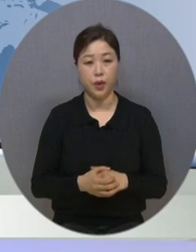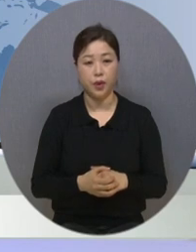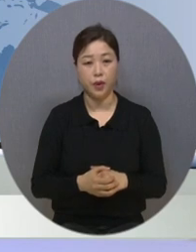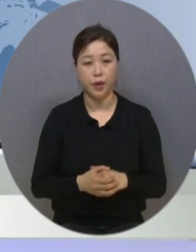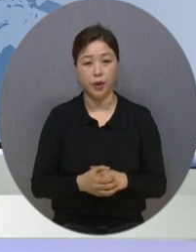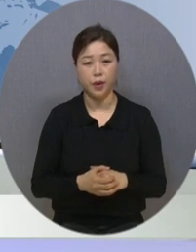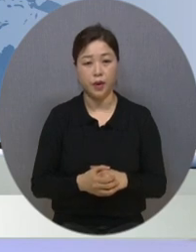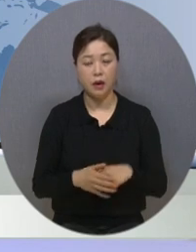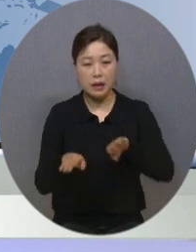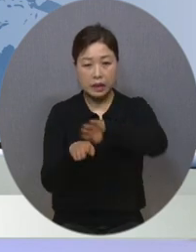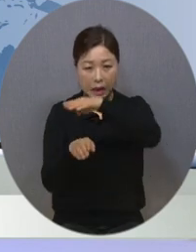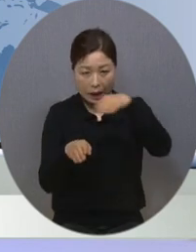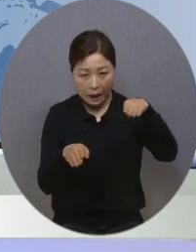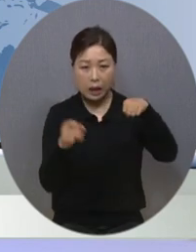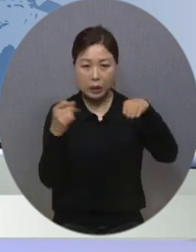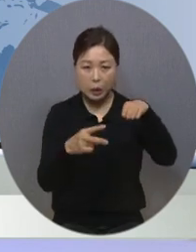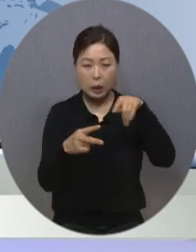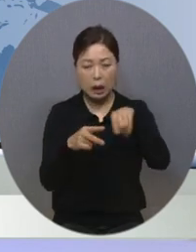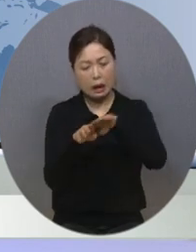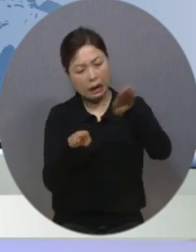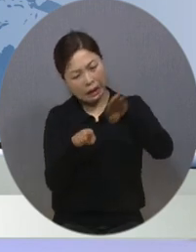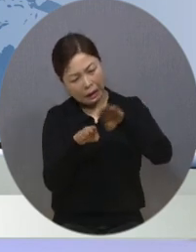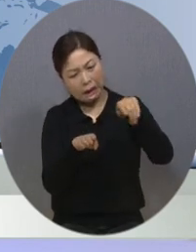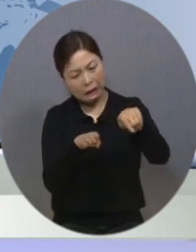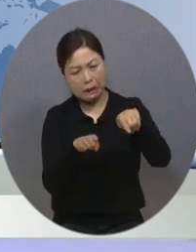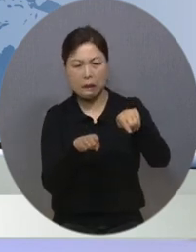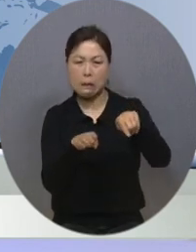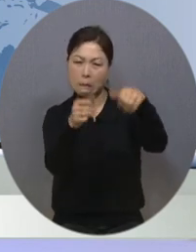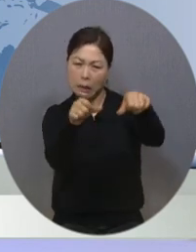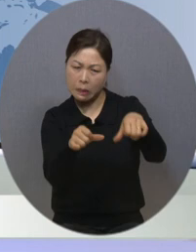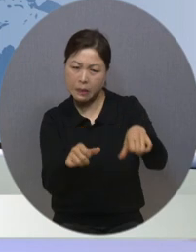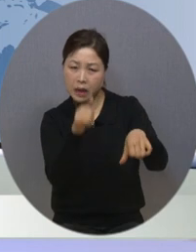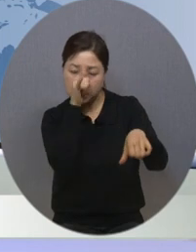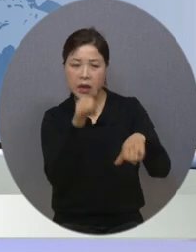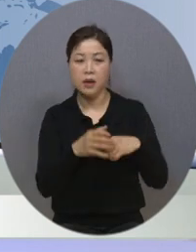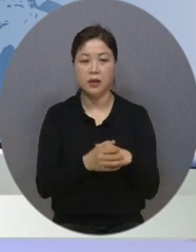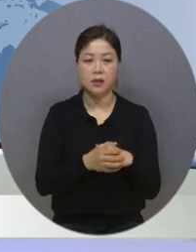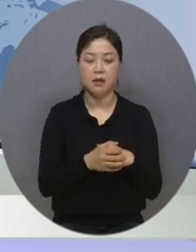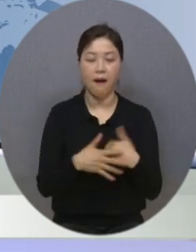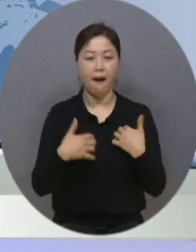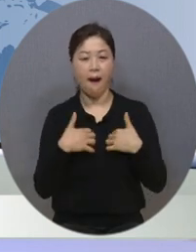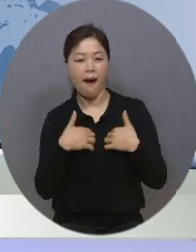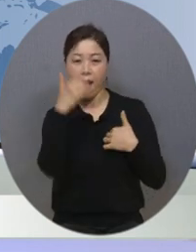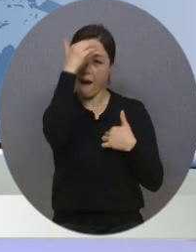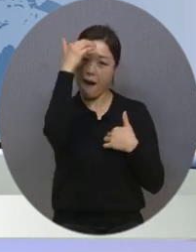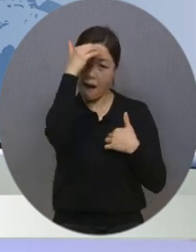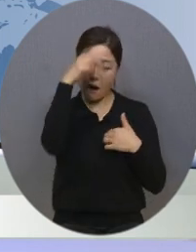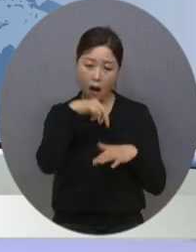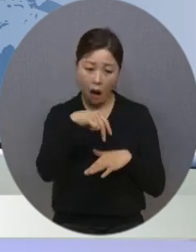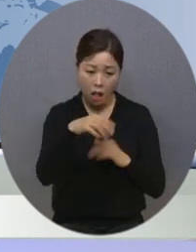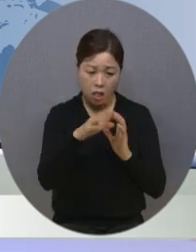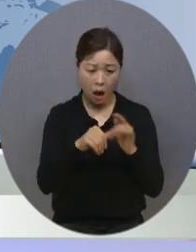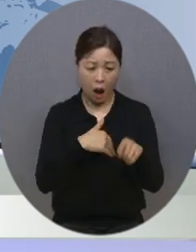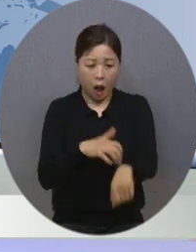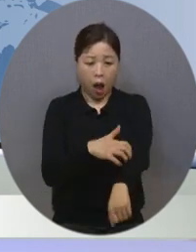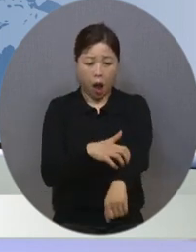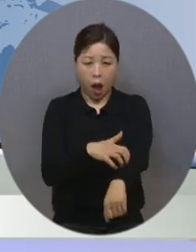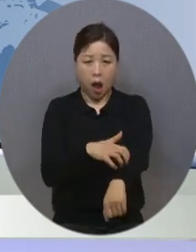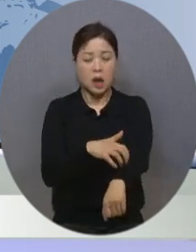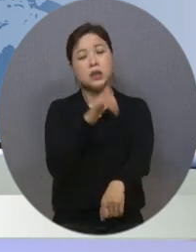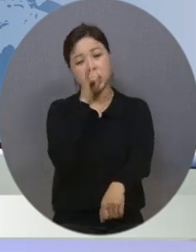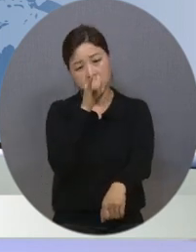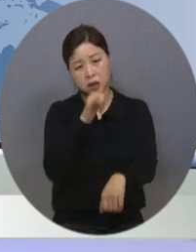잇는 작은 턱과 손상된 경사루입니다 여유를 찾아 떠나는 나드리길에서 만나는 긴장되고 불편한 시간